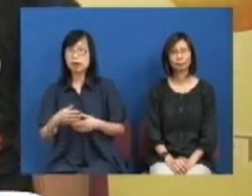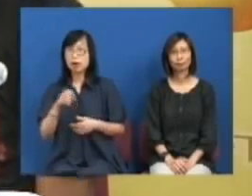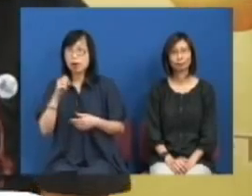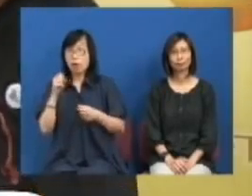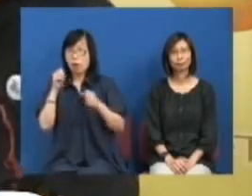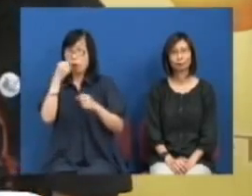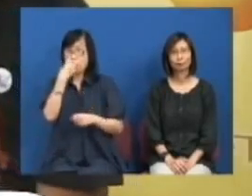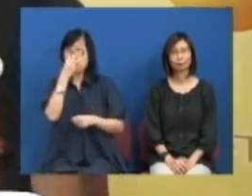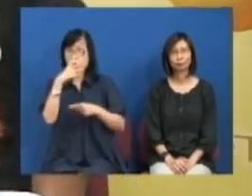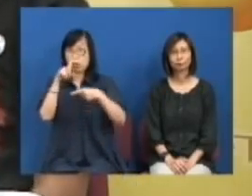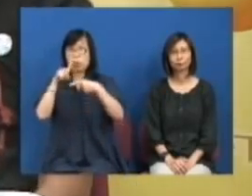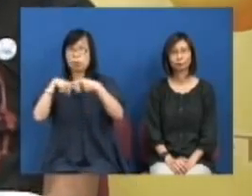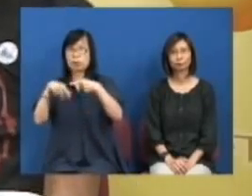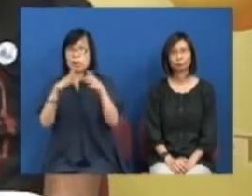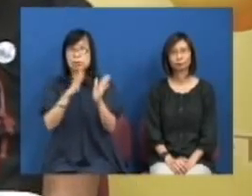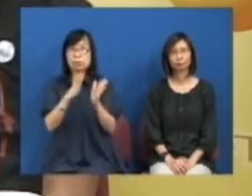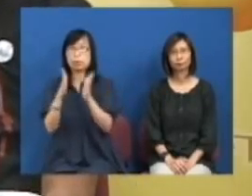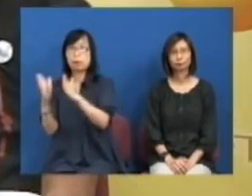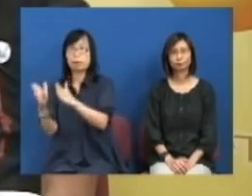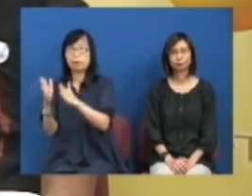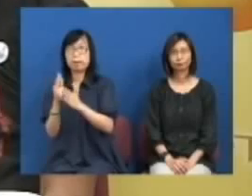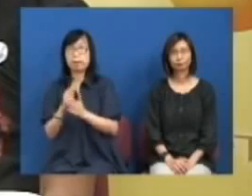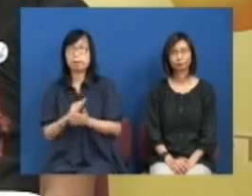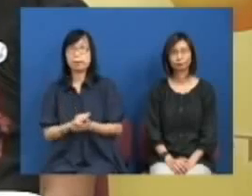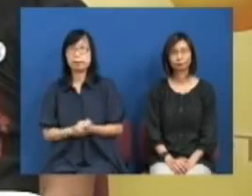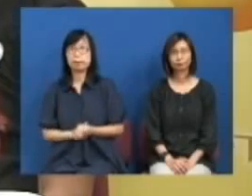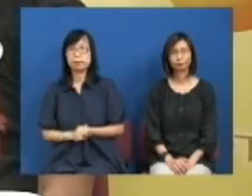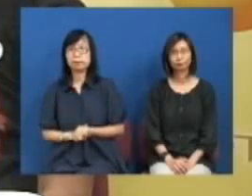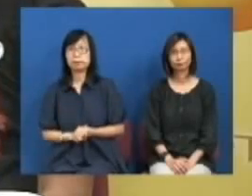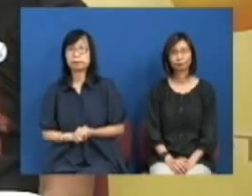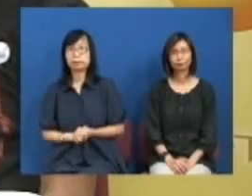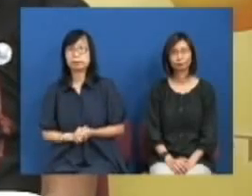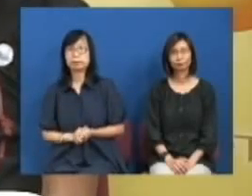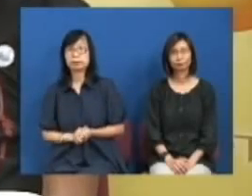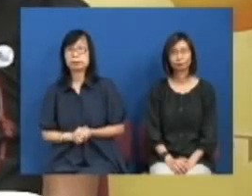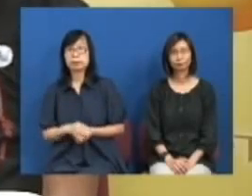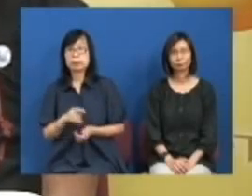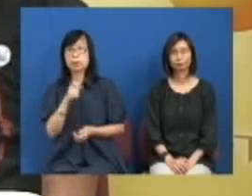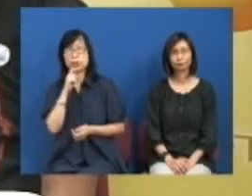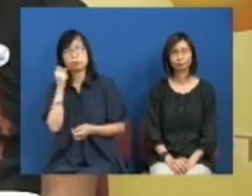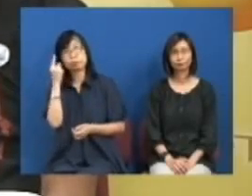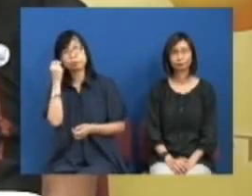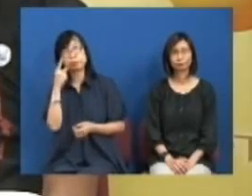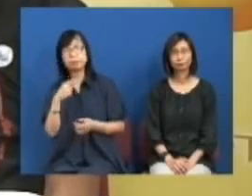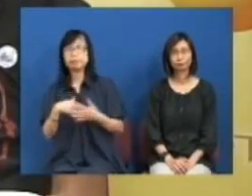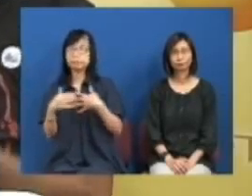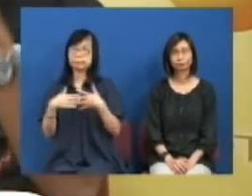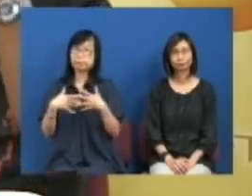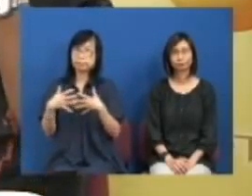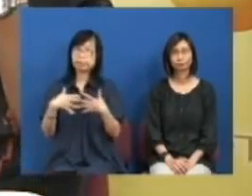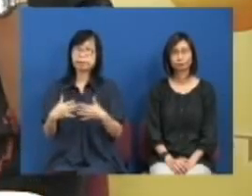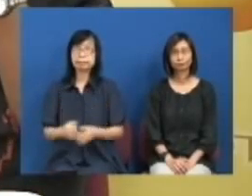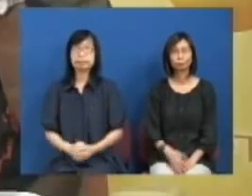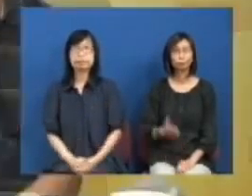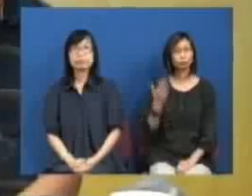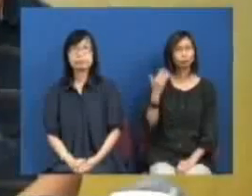大亦都安排咗喎，誒好得意喎，啊，即係好奇怪嘅事咯，啊。 啱，